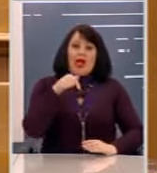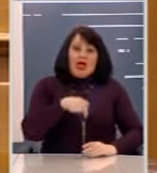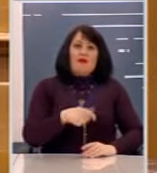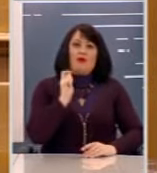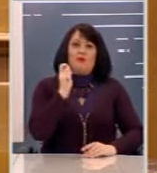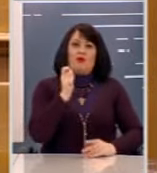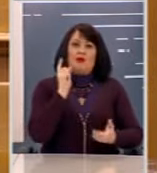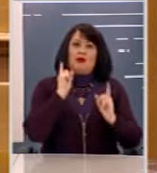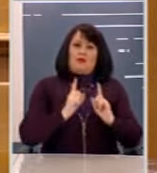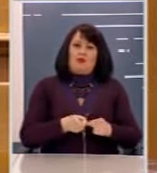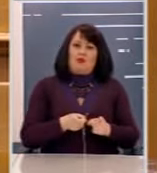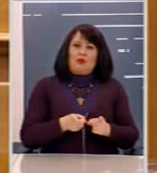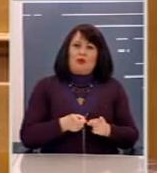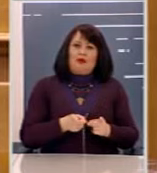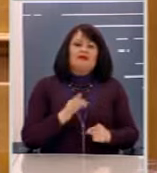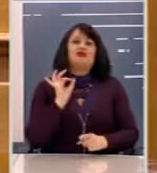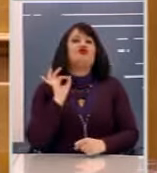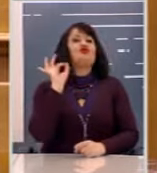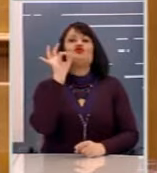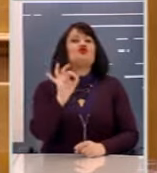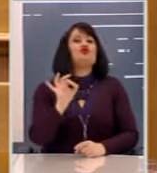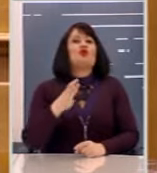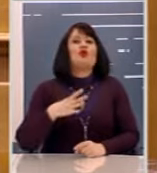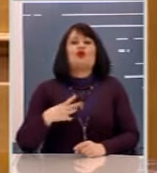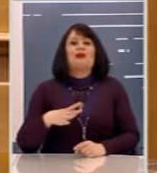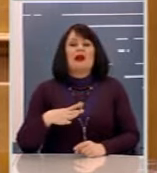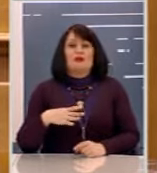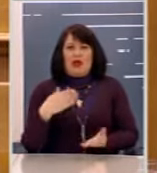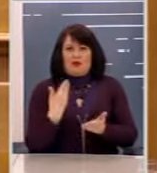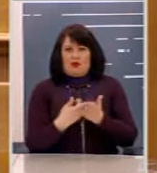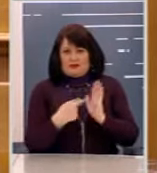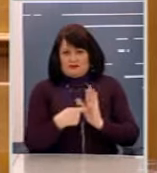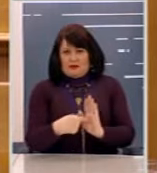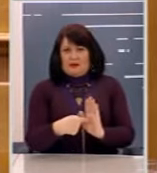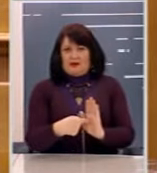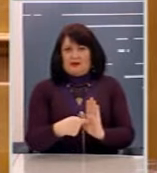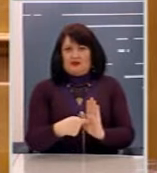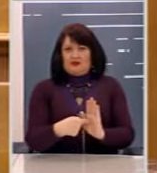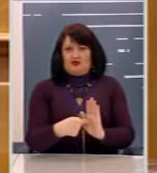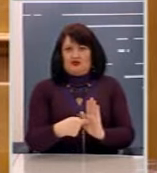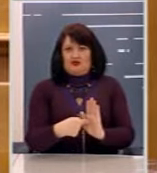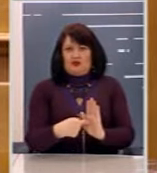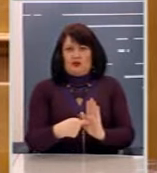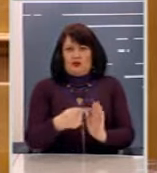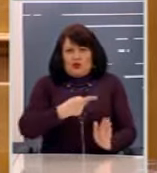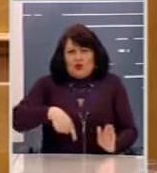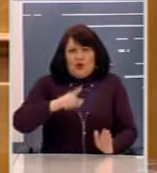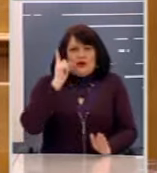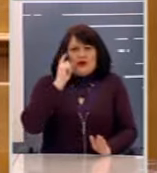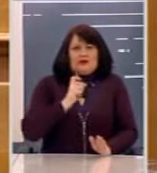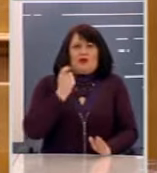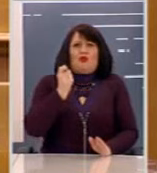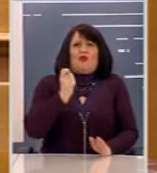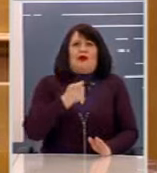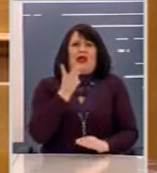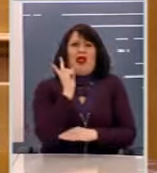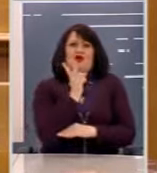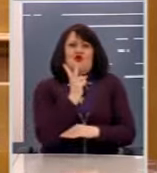σκοπό όχι να αποδείξουμε την πανθομολογούμενη ενοχή, την πολιτική